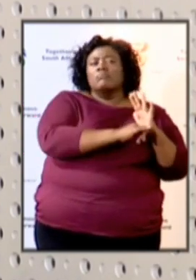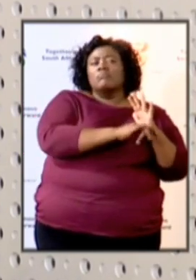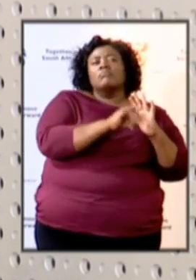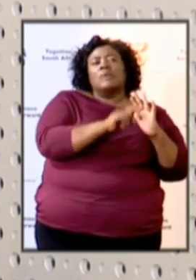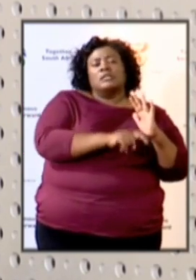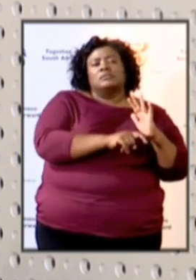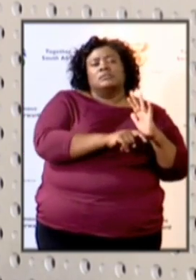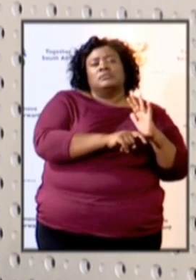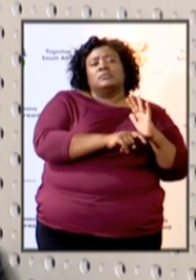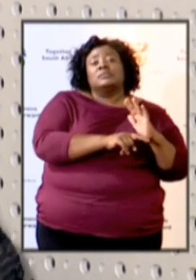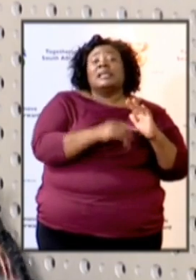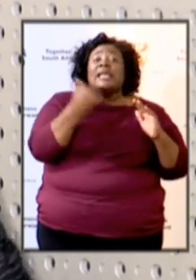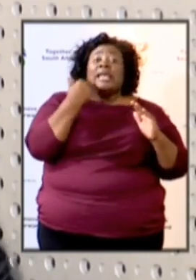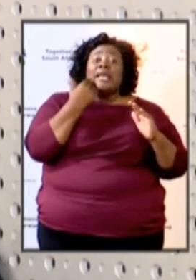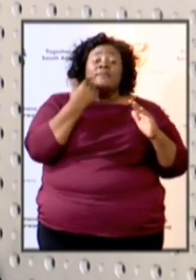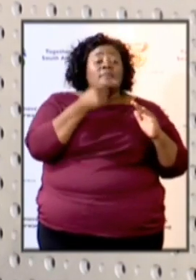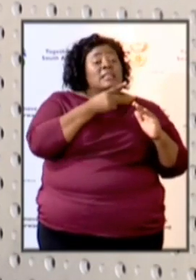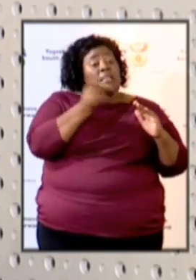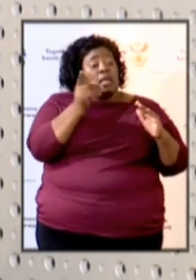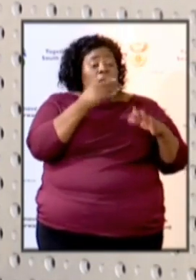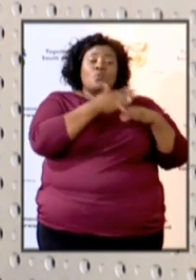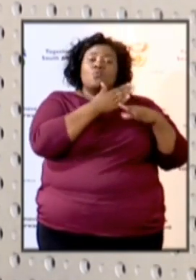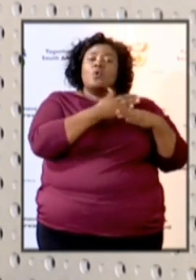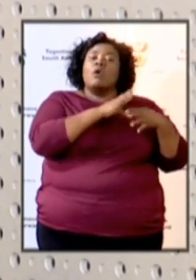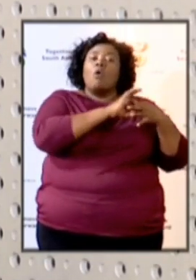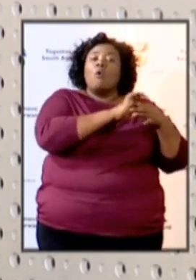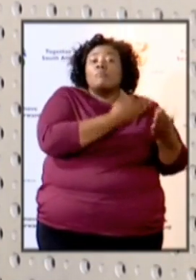uma bekwazi ukusebenzela ekhaya bangasebenza